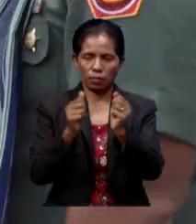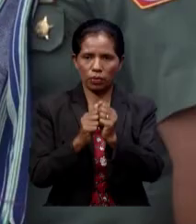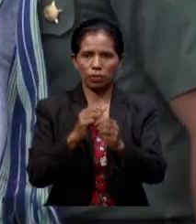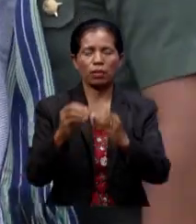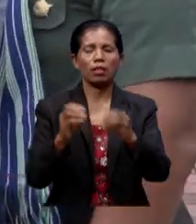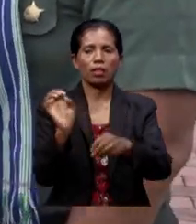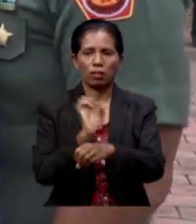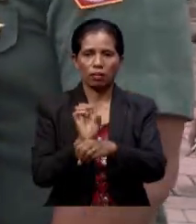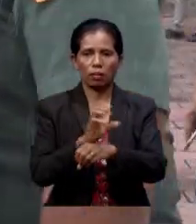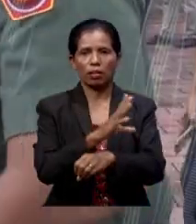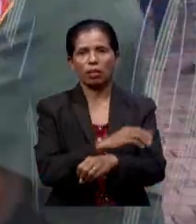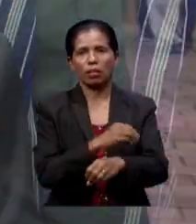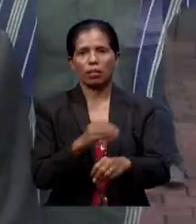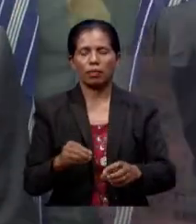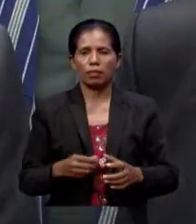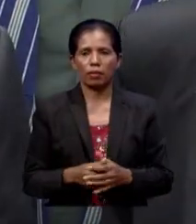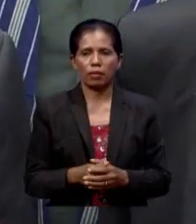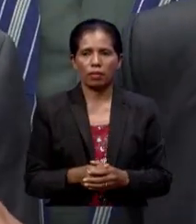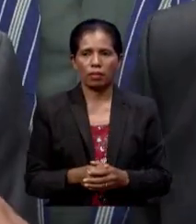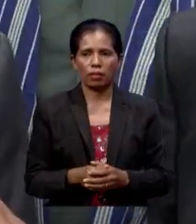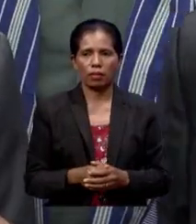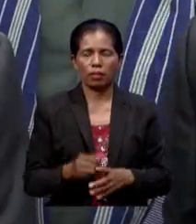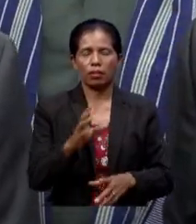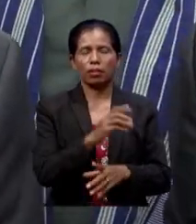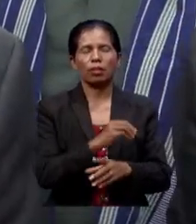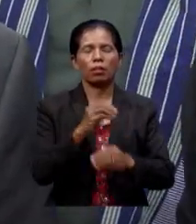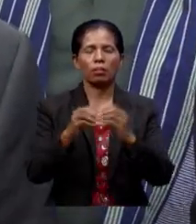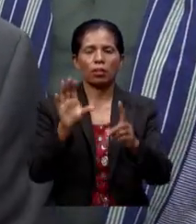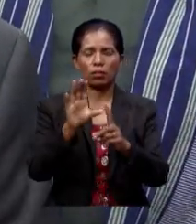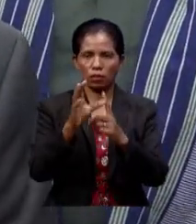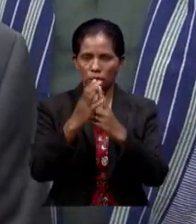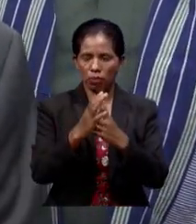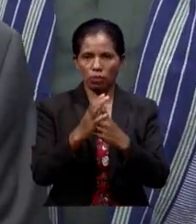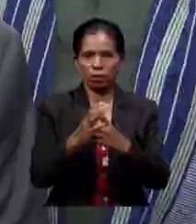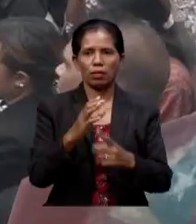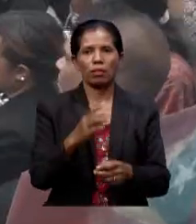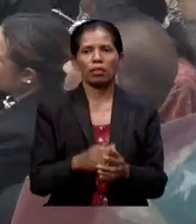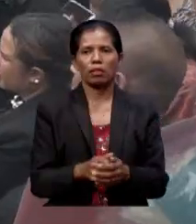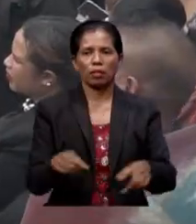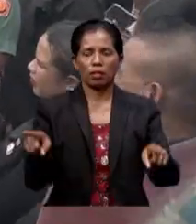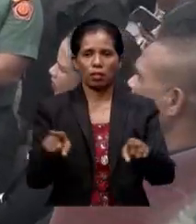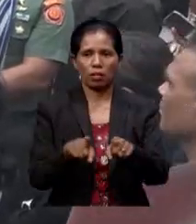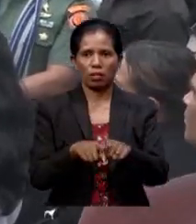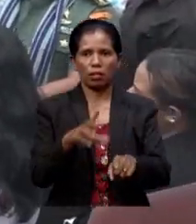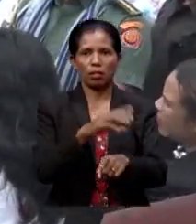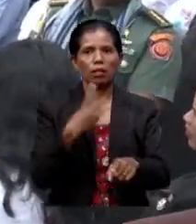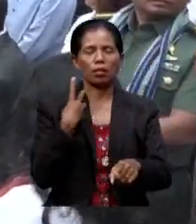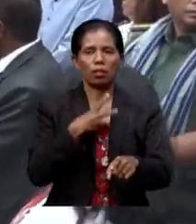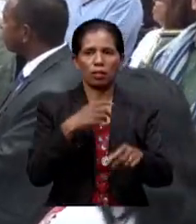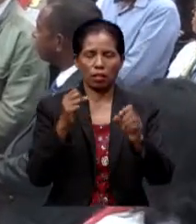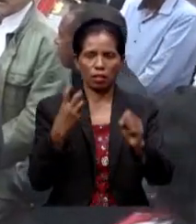dan hal-hal lain nanti sosial budaya nanti selainnya. Jadi ini satu terobosan baru antara